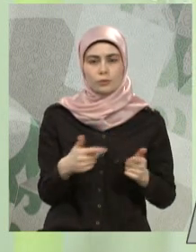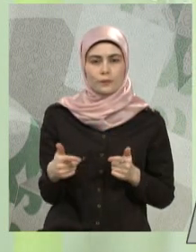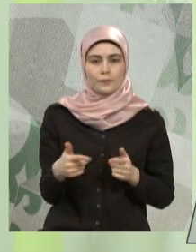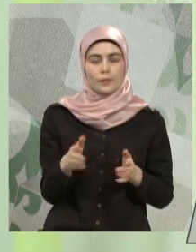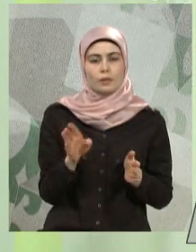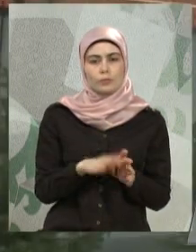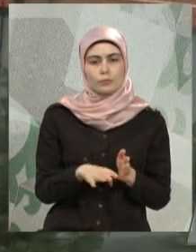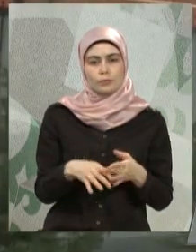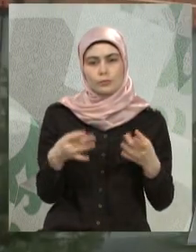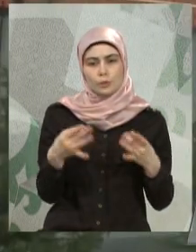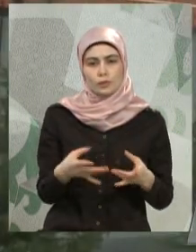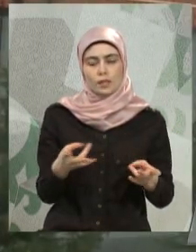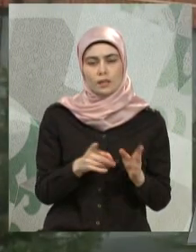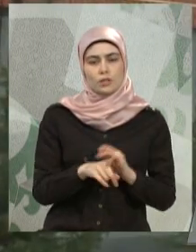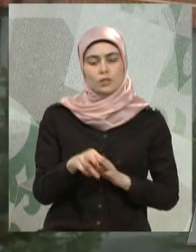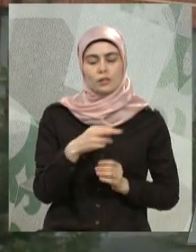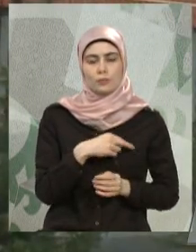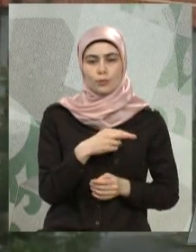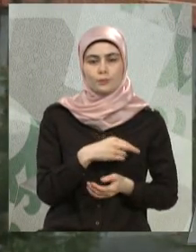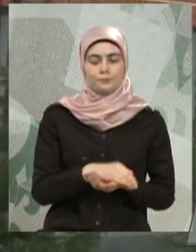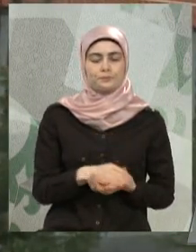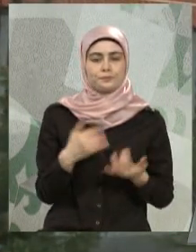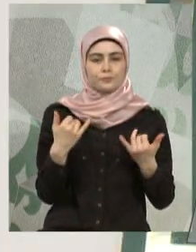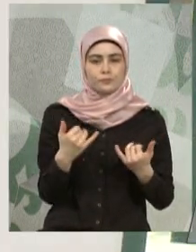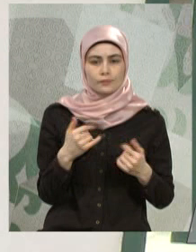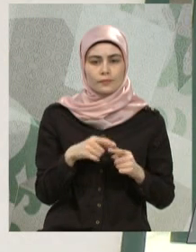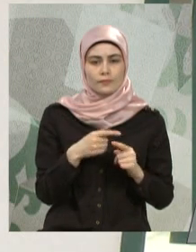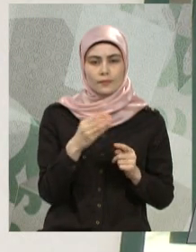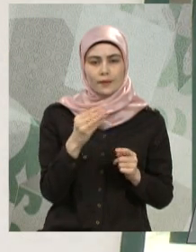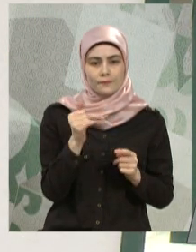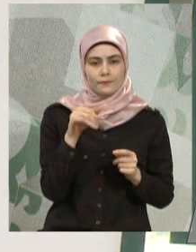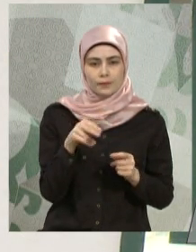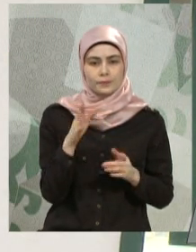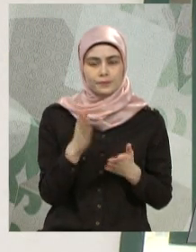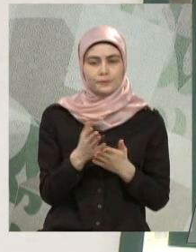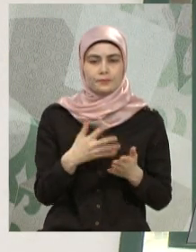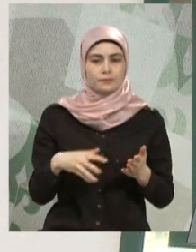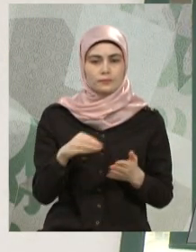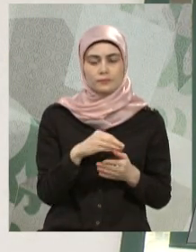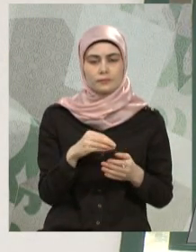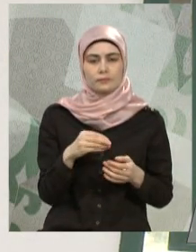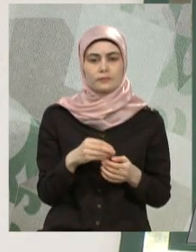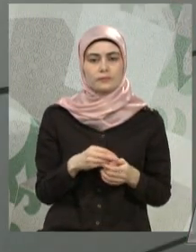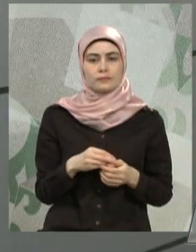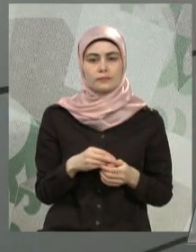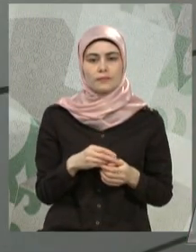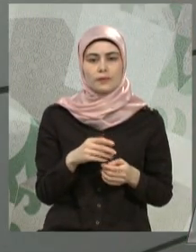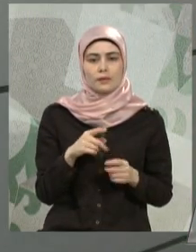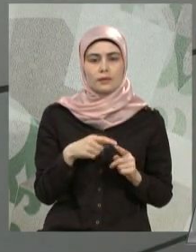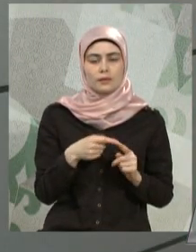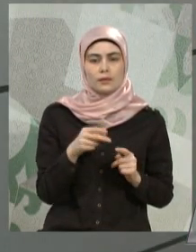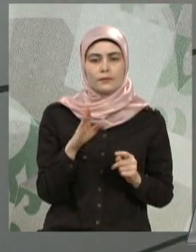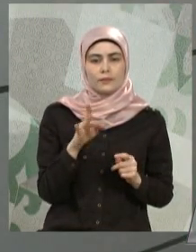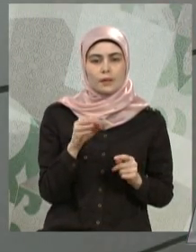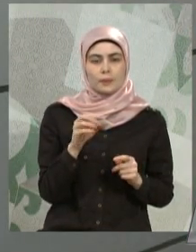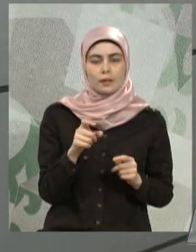Просто начать работу. Сегодня фельдшерско-акушерские пункты функционируют практически во всех крупных селах региона. В рамках проекта развития системы